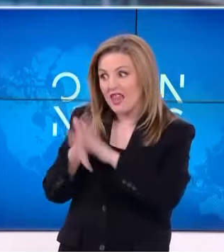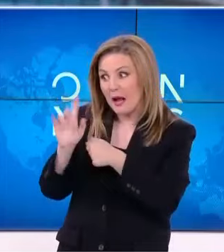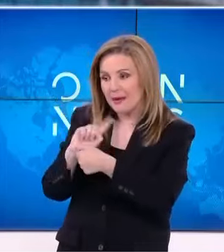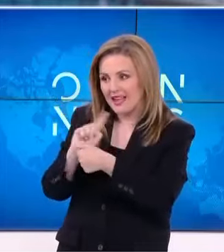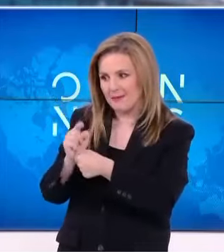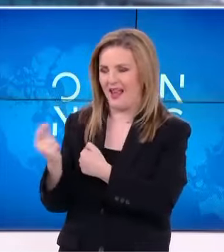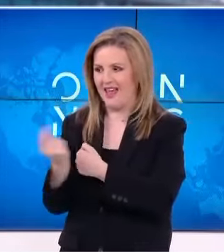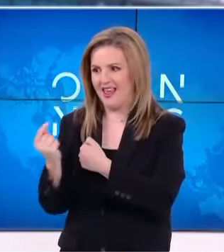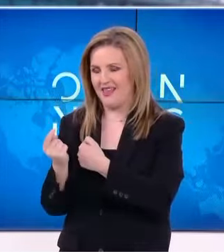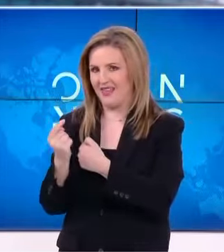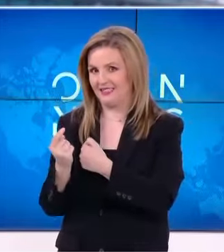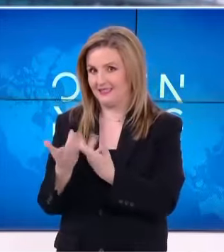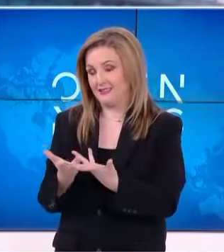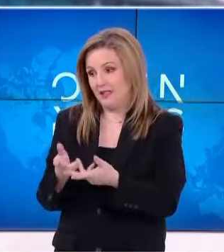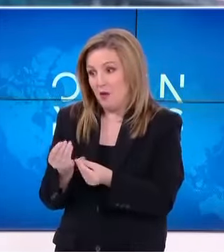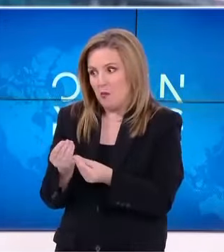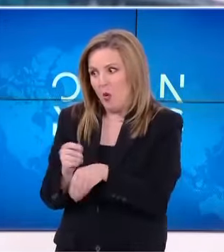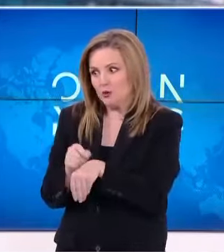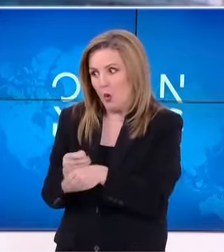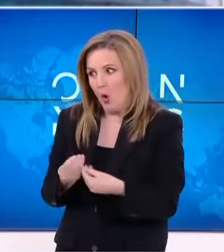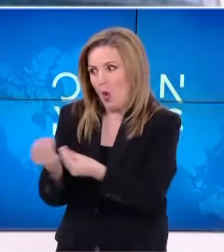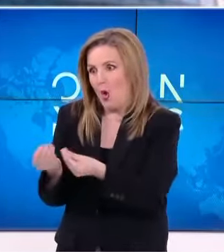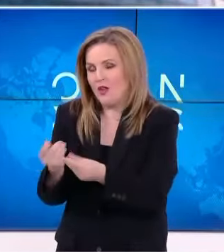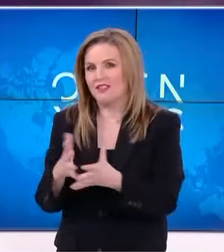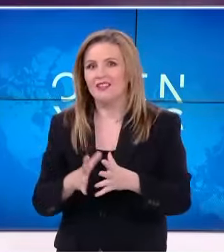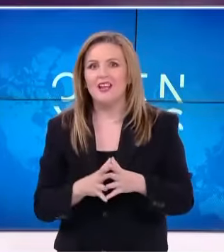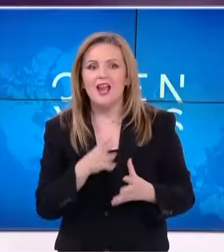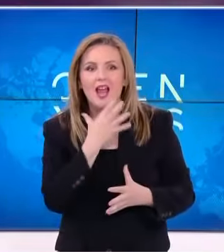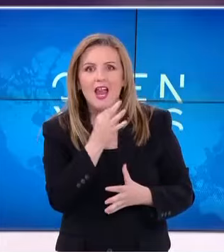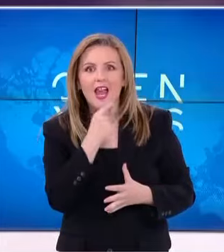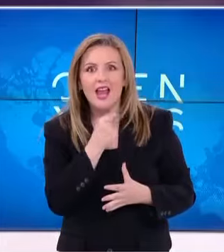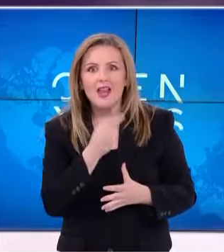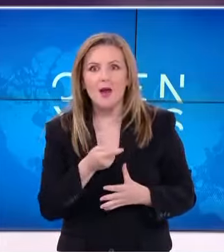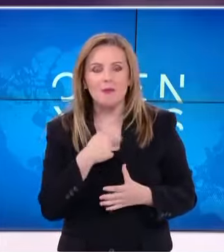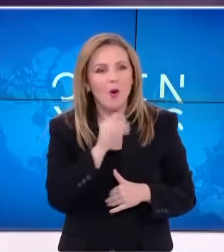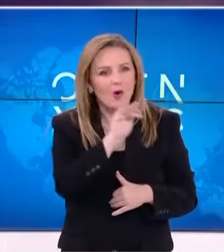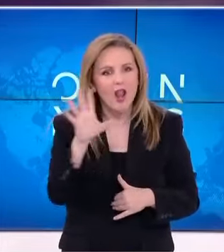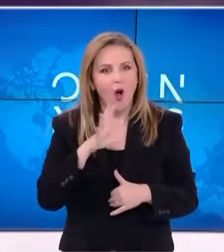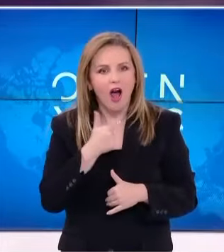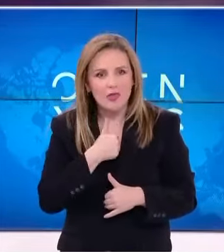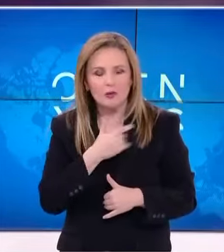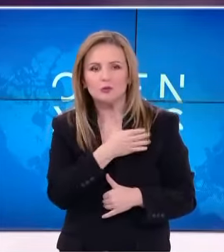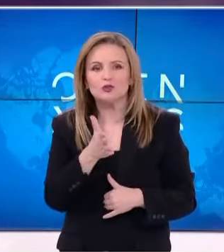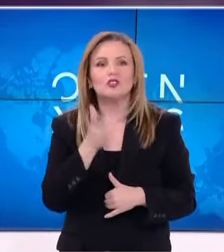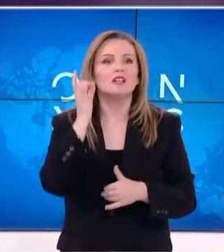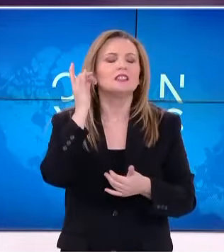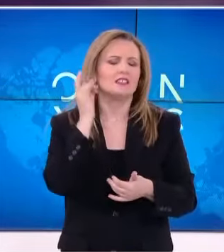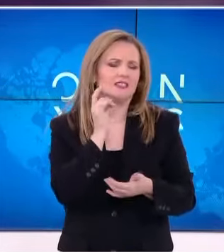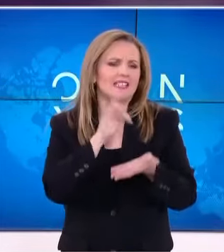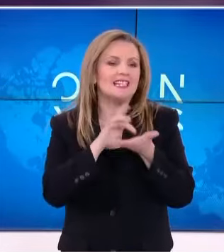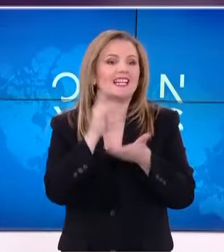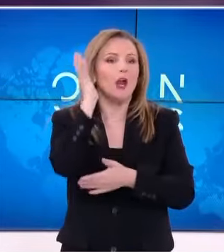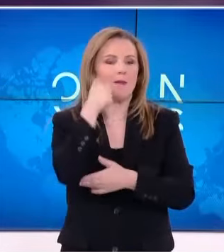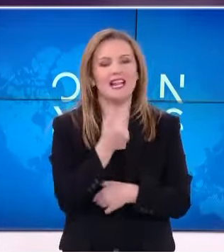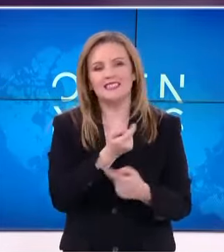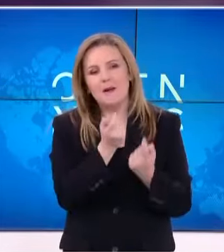σε ένα δελτίο ειδήσεων είναι πολύς χρόνος λοιπόν σας ευχαριστούμε πο την ρα που καλώ τους ανθρώπους στην κεντρική μου ομιλία με